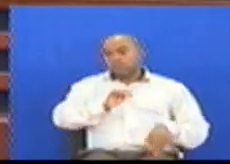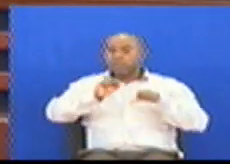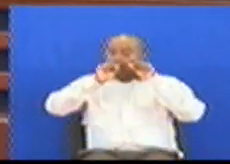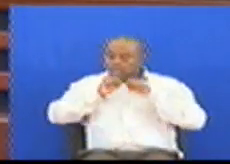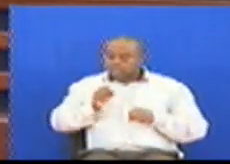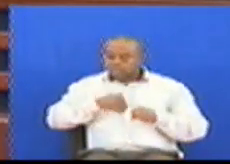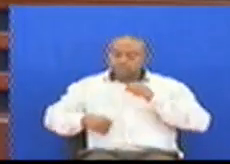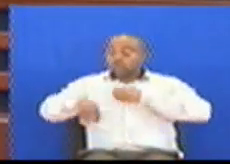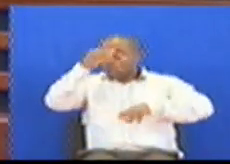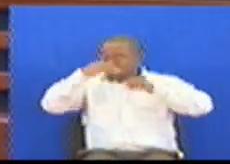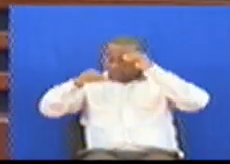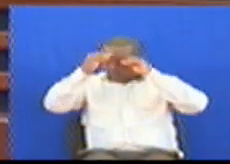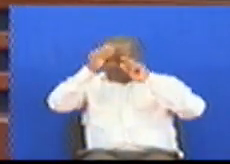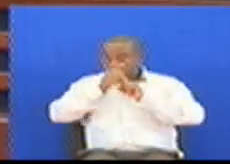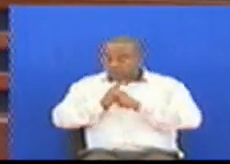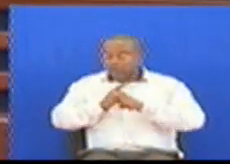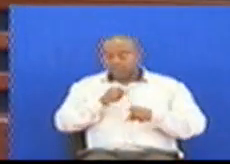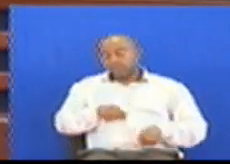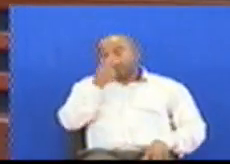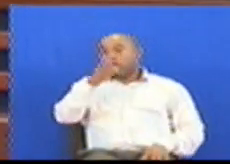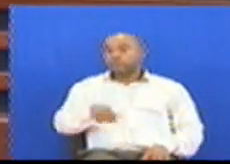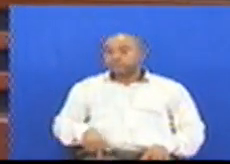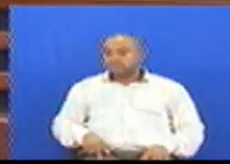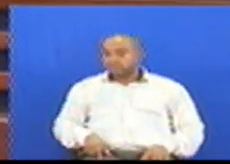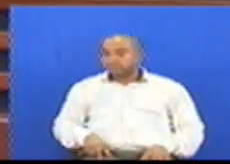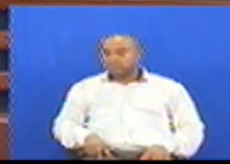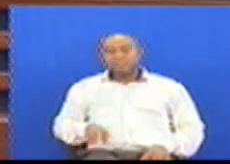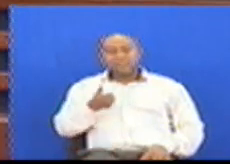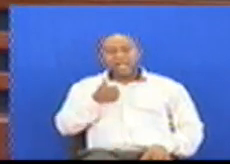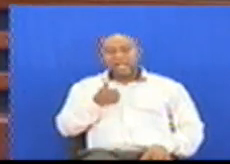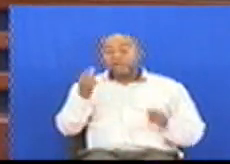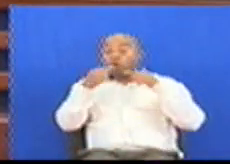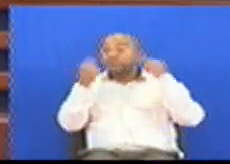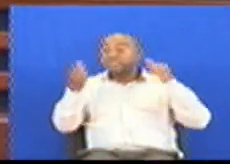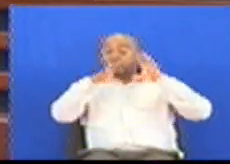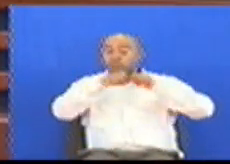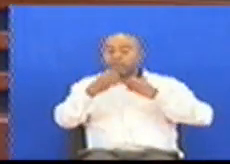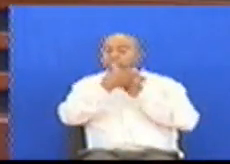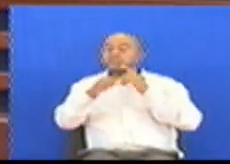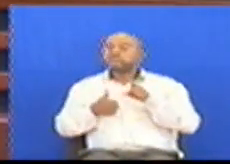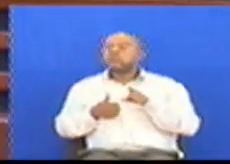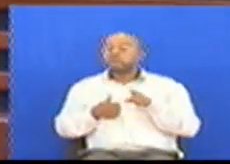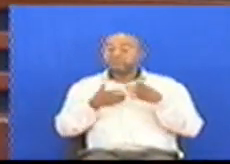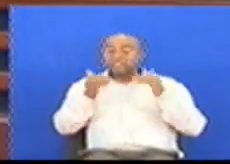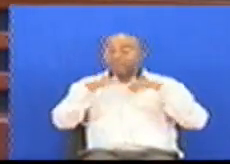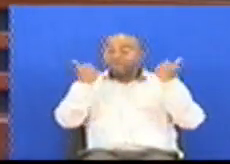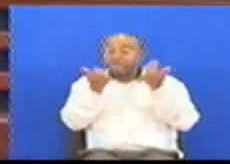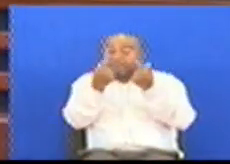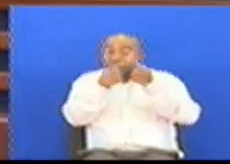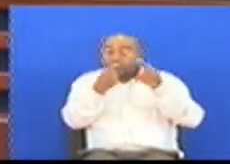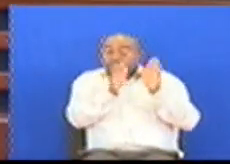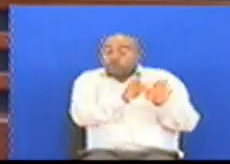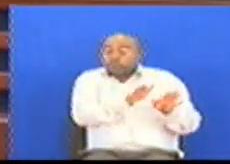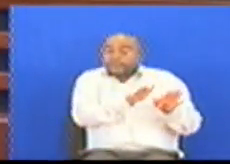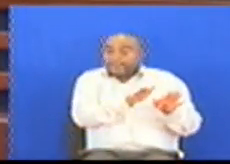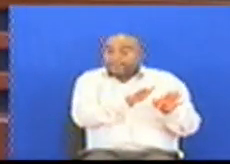wajifunze kufata maono. Inawezekana maono ya upinzani kushika nchi bado, kwa hiyo watulie waache wenye maono waendelee mbele. Mheshimiwa na